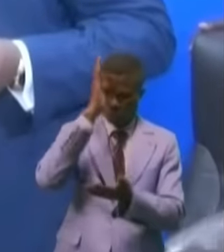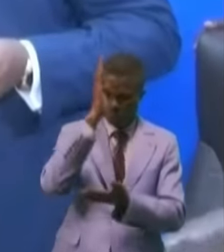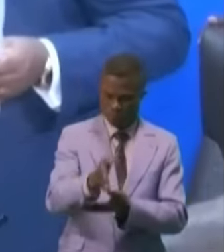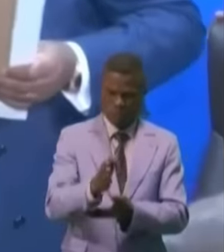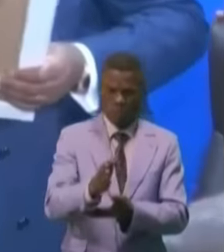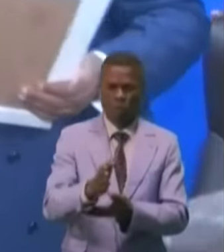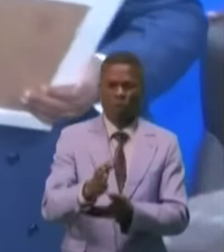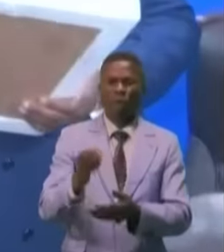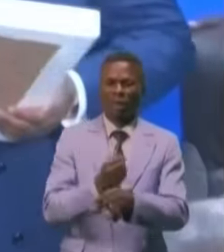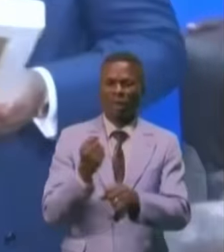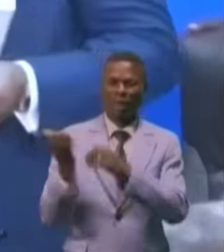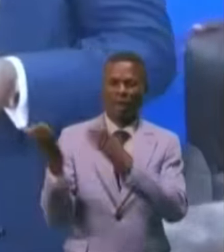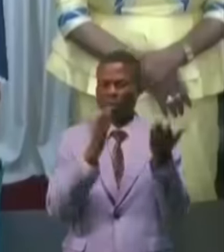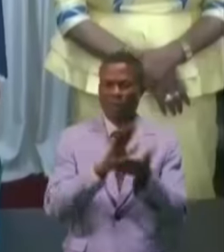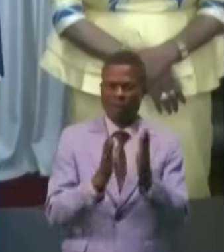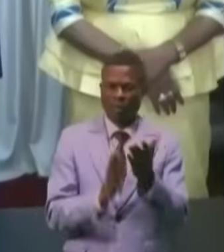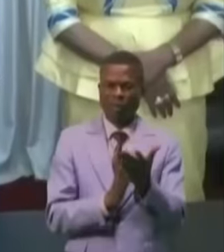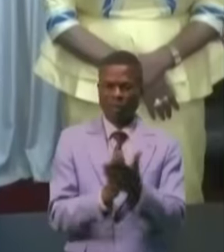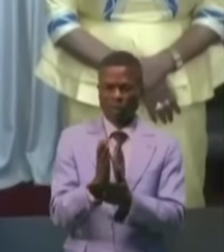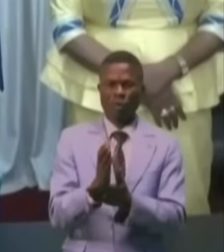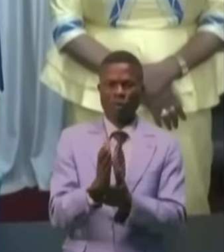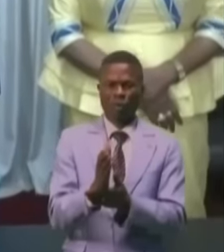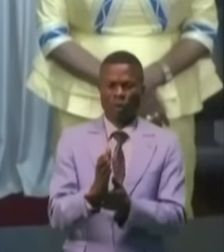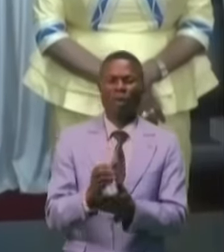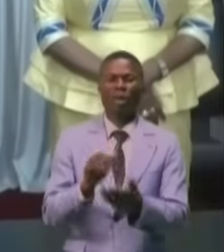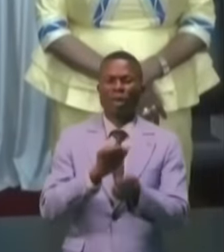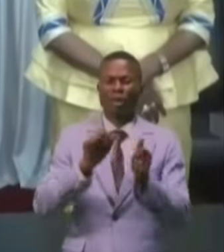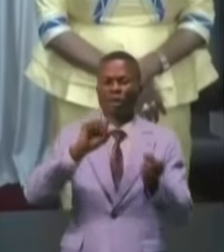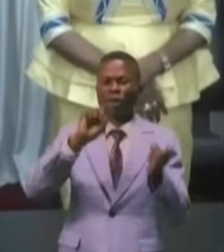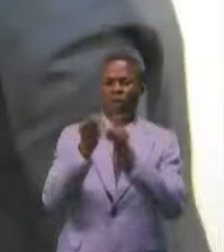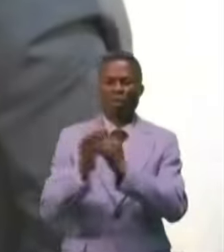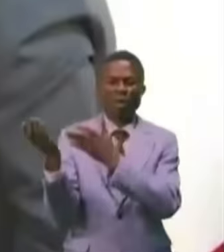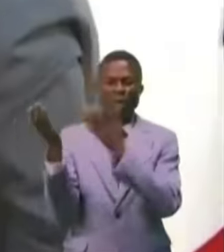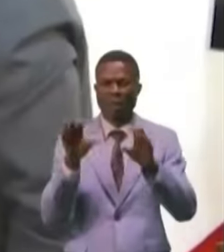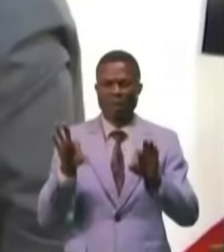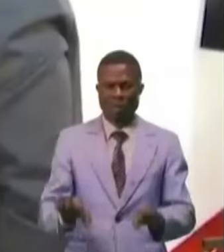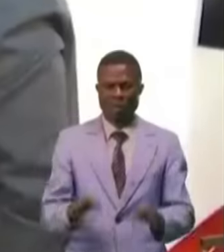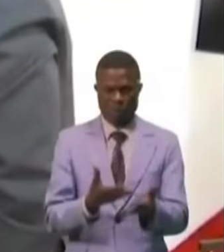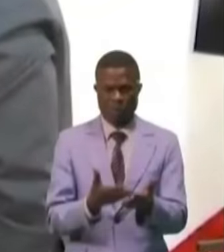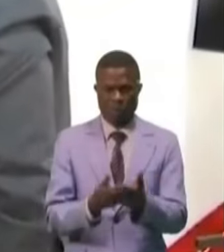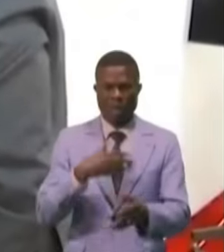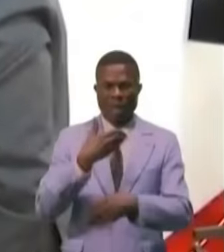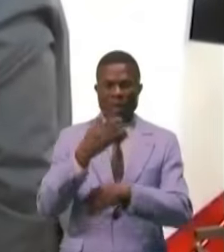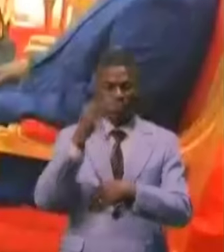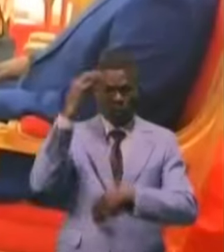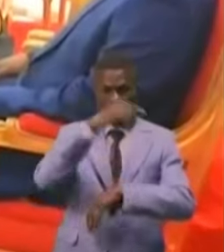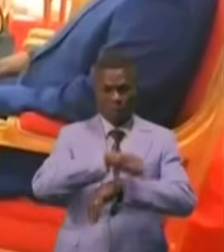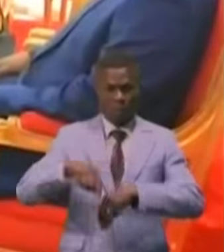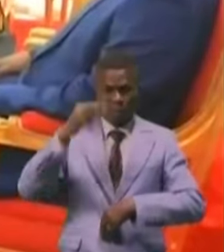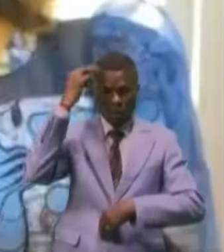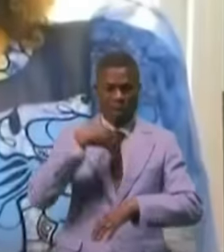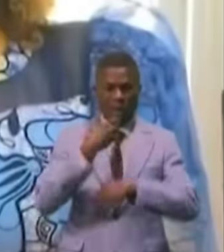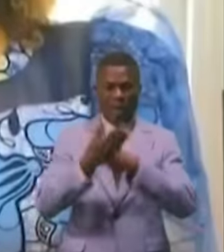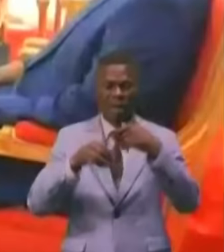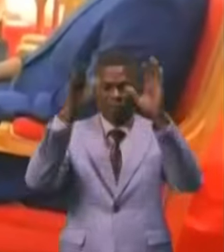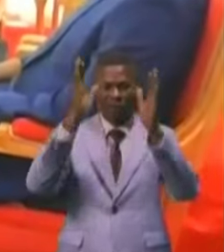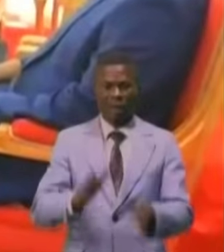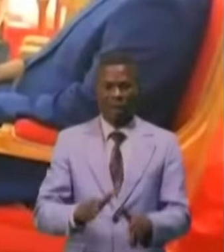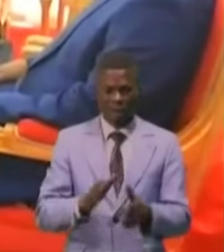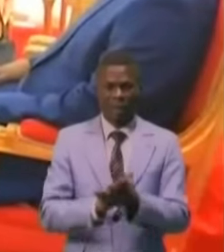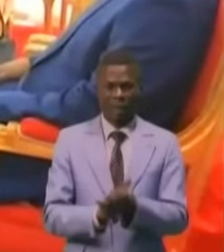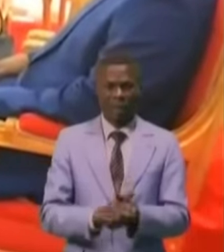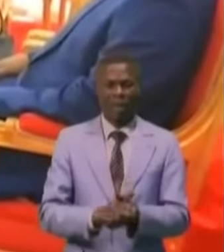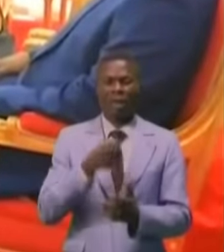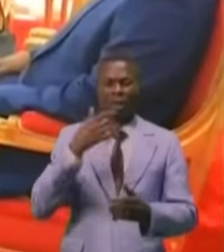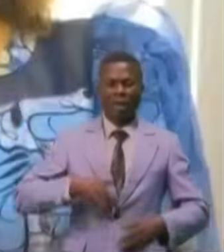navigables, continue à rendre sur les airs et moderniser les transports terrestres. Aux affaires étrangères, Christophe Lutundula passe le témoin avec le